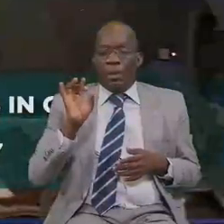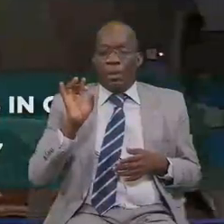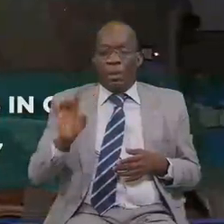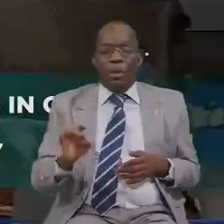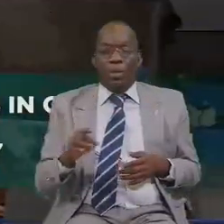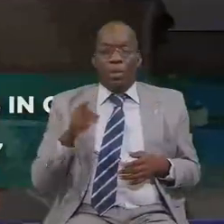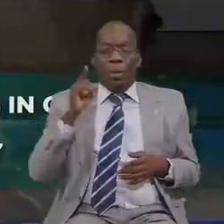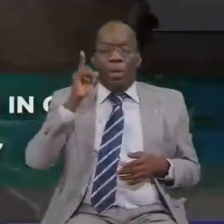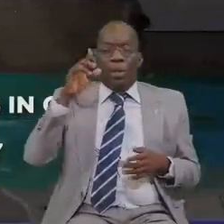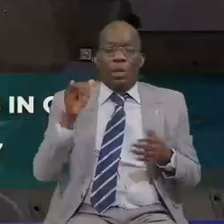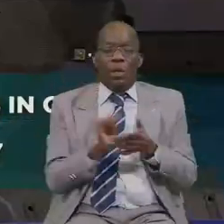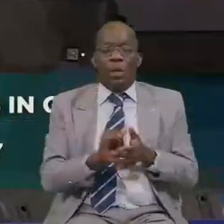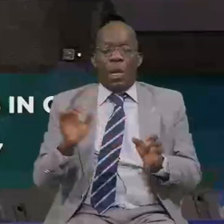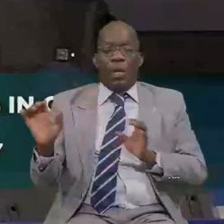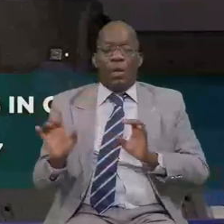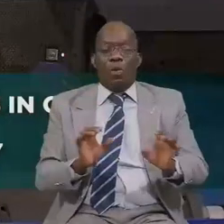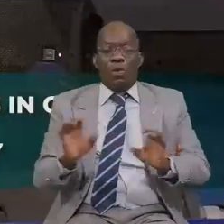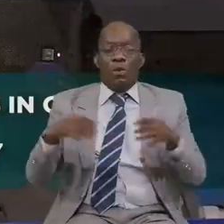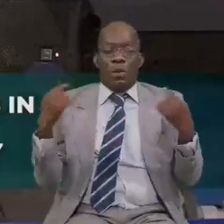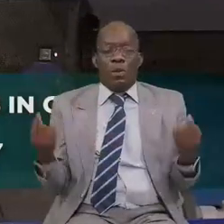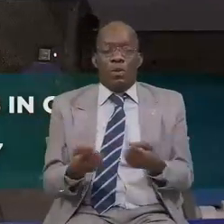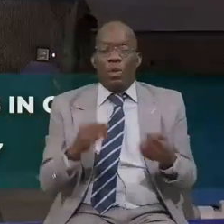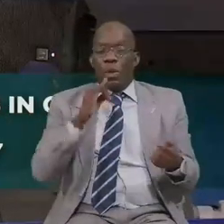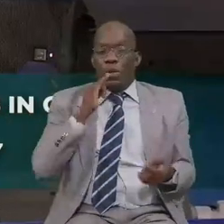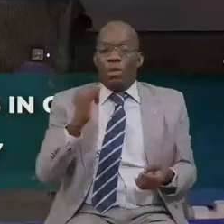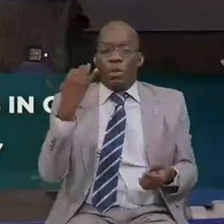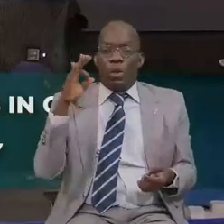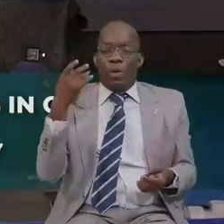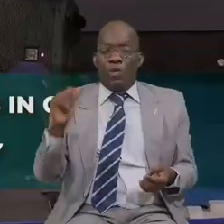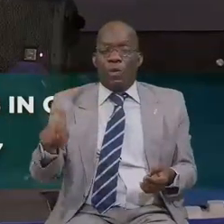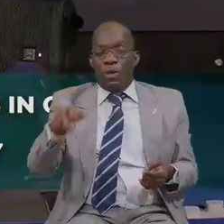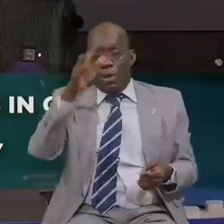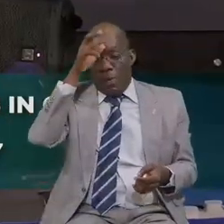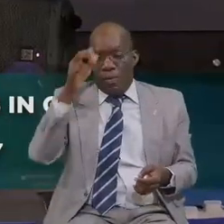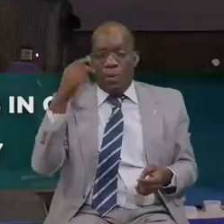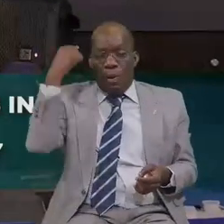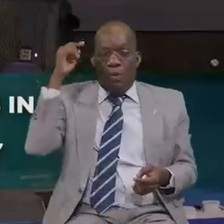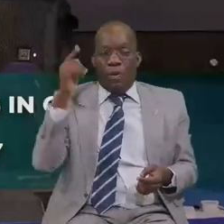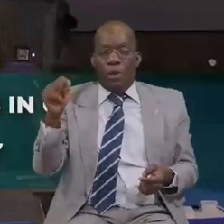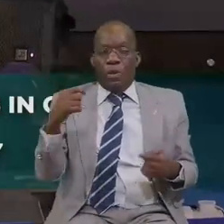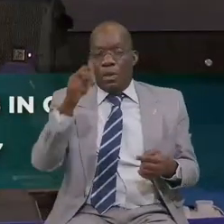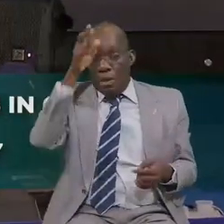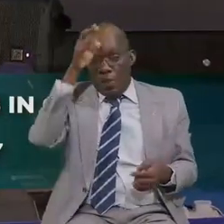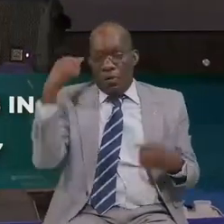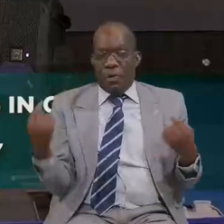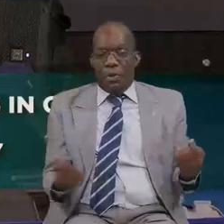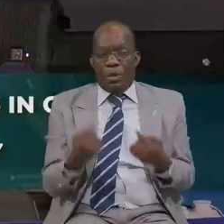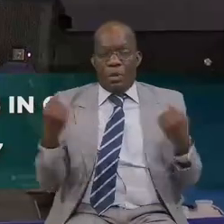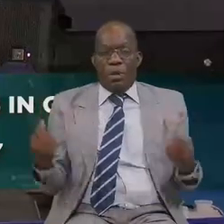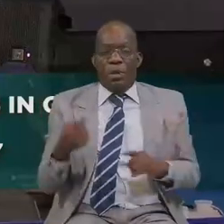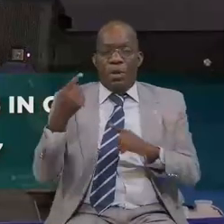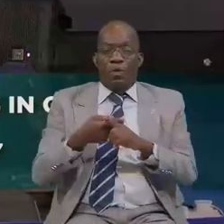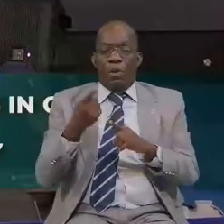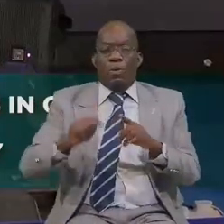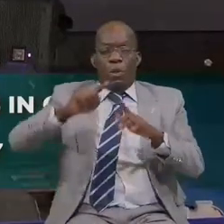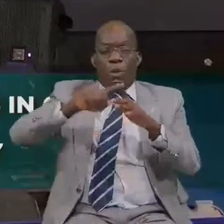Celui qui pratique le péché, celui qui pêche est du diable, car le diable pêche dès le